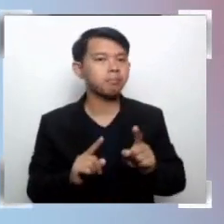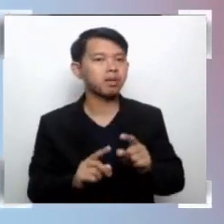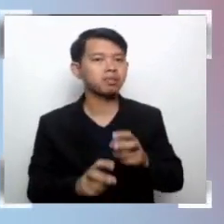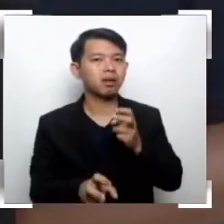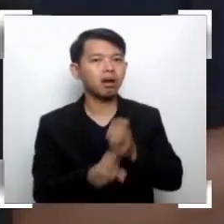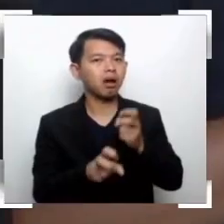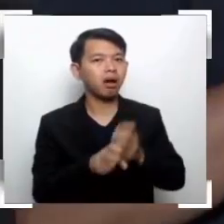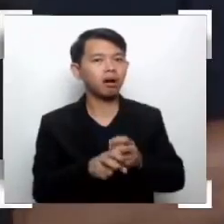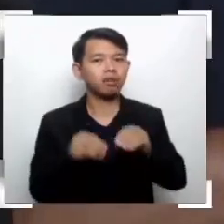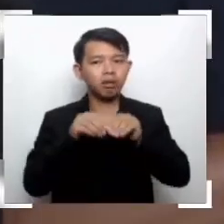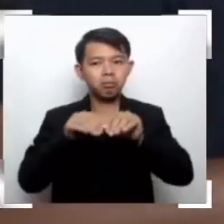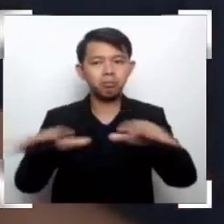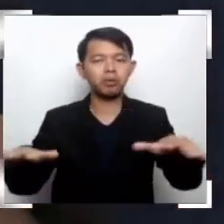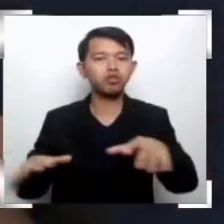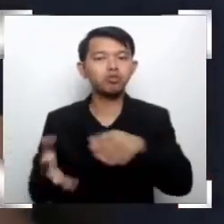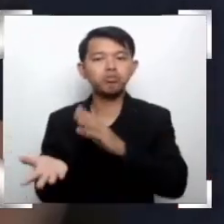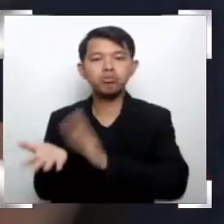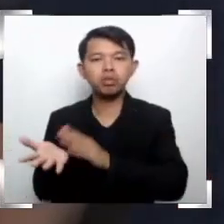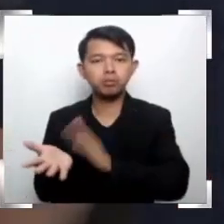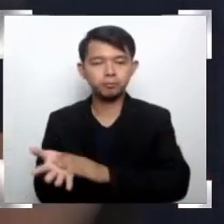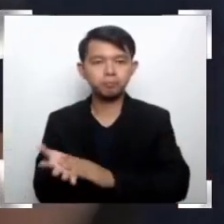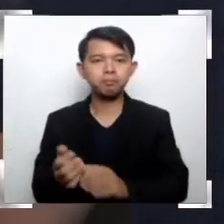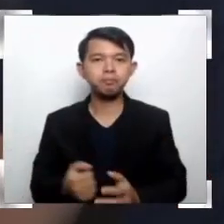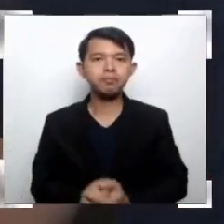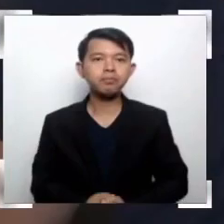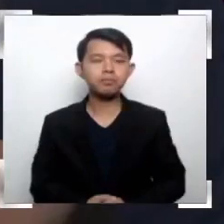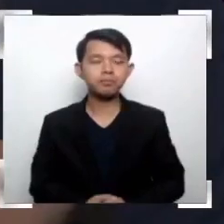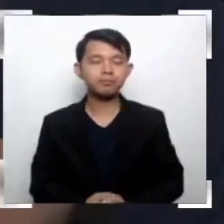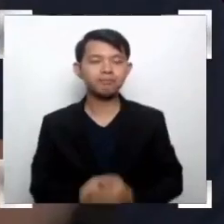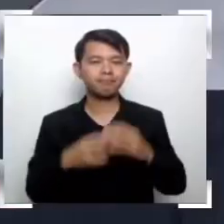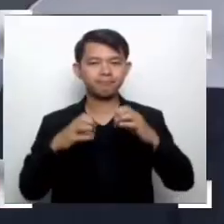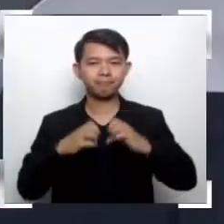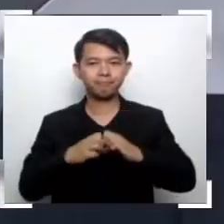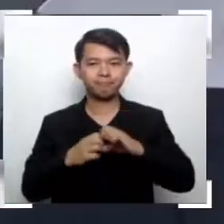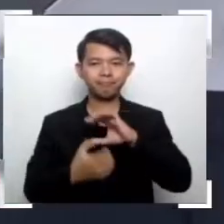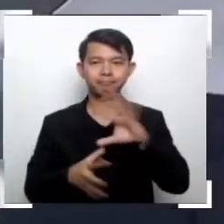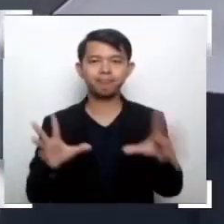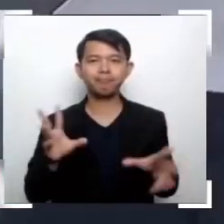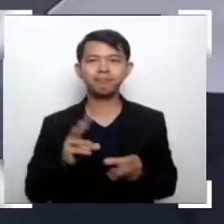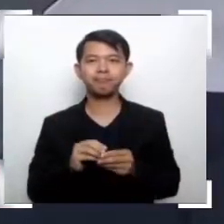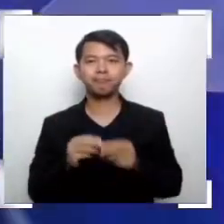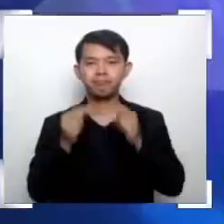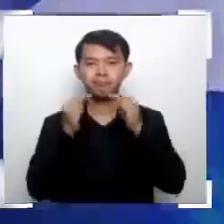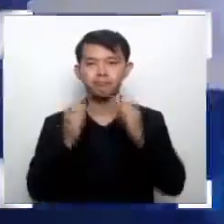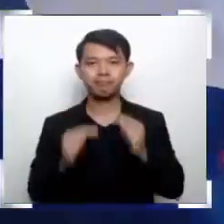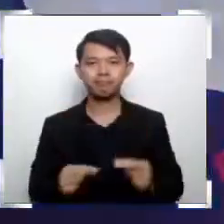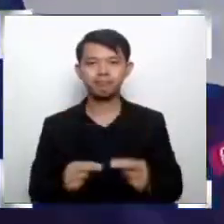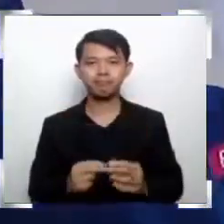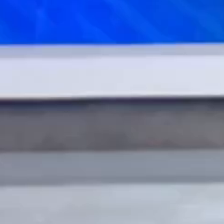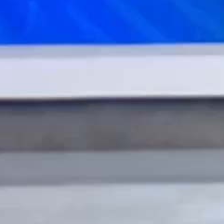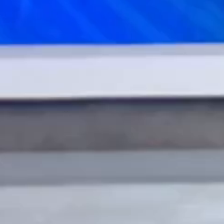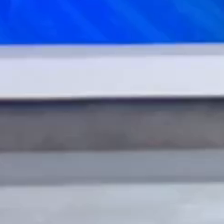eskwelahan. Para sa GMA Integrated News, John Consulta, ang inyong saksi.